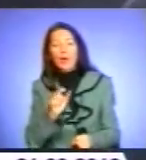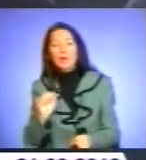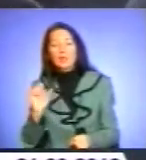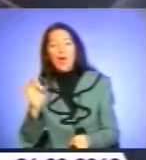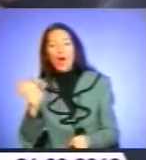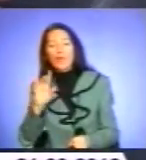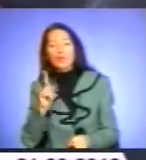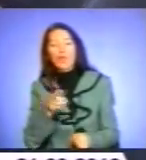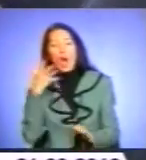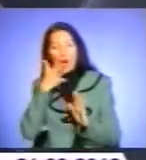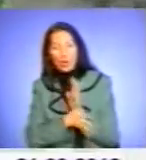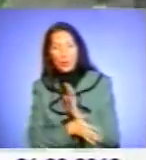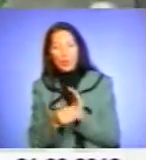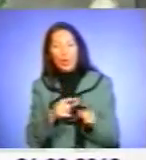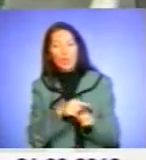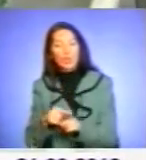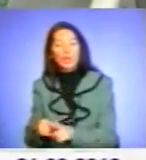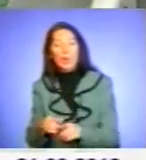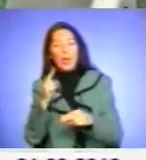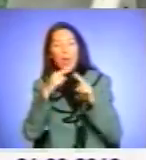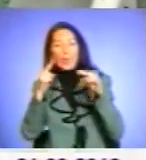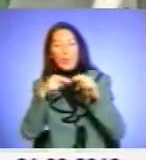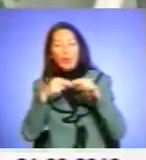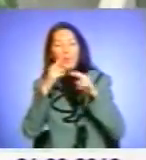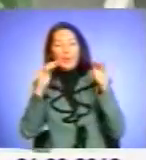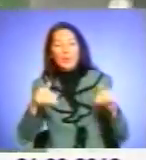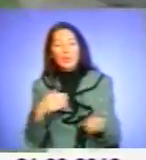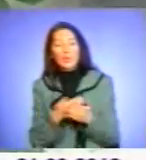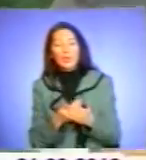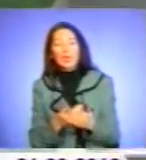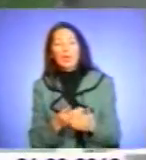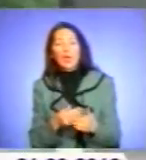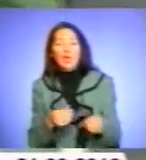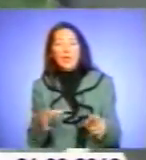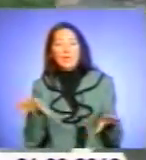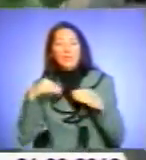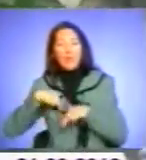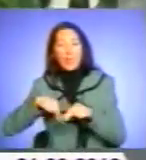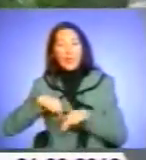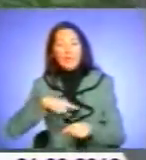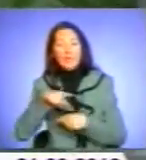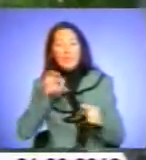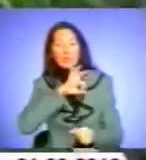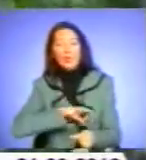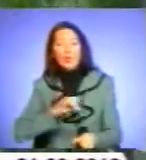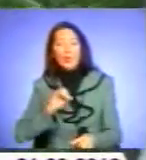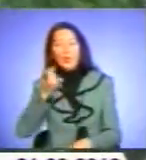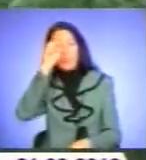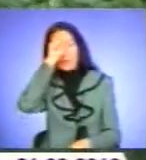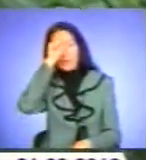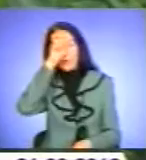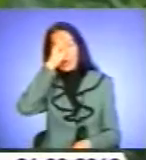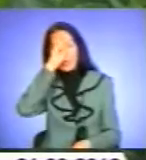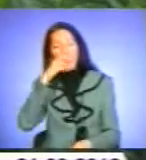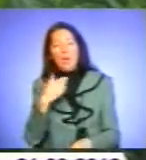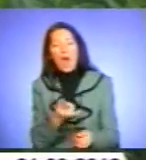За його словами, зведення теплиці – приклад конструктивної співпраці бізнесу і влади. Я очень вам признательный за ту поддержку,